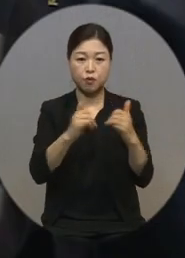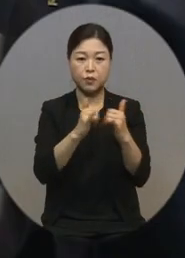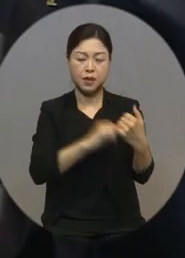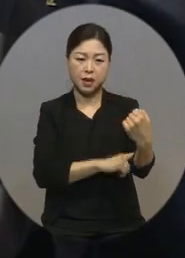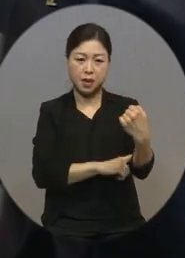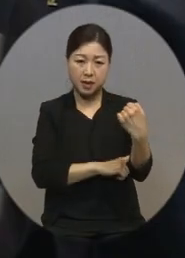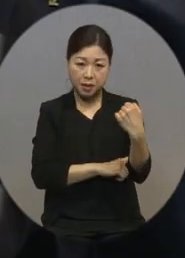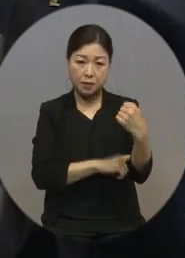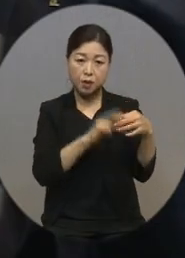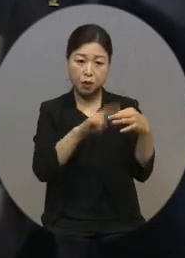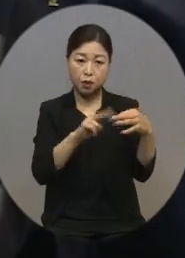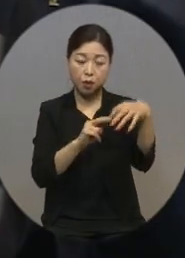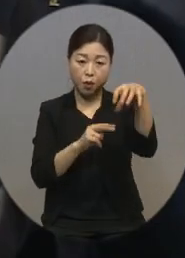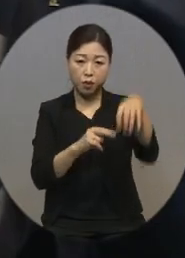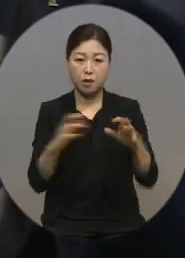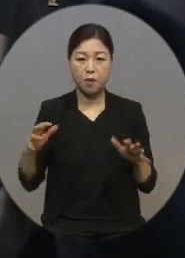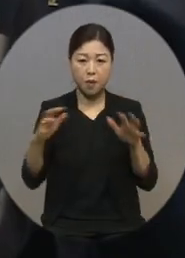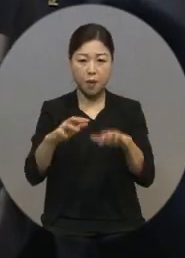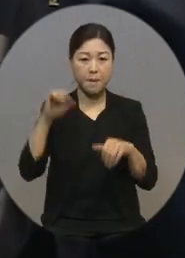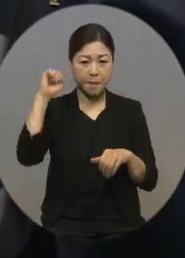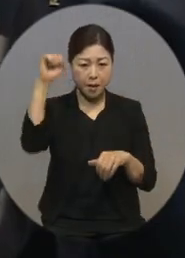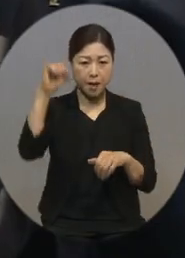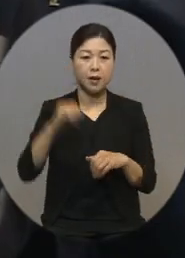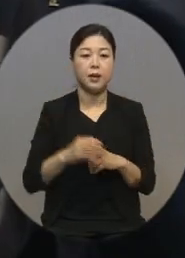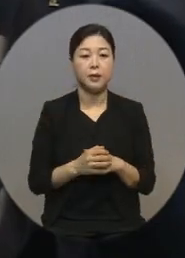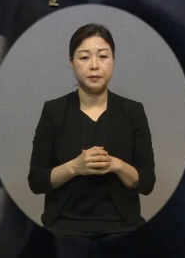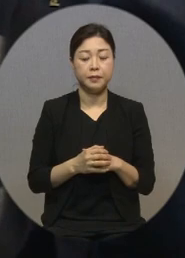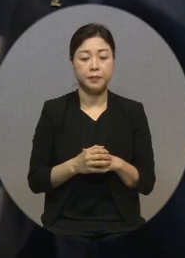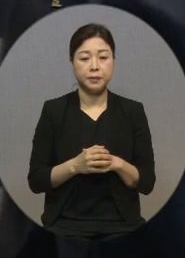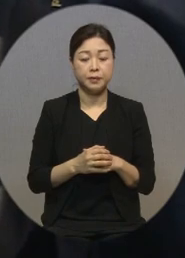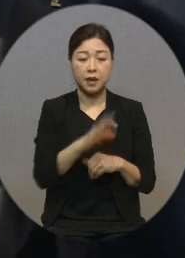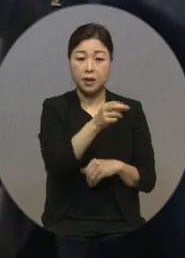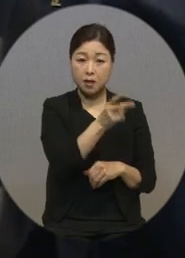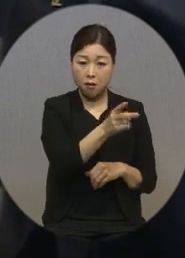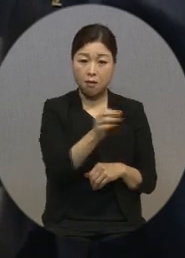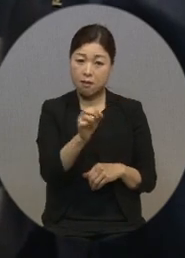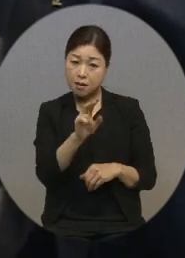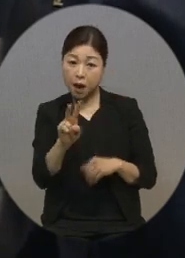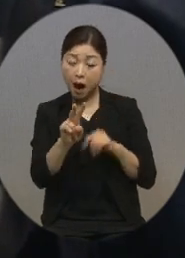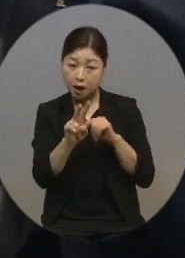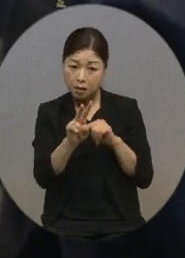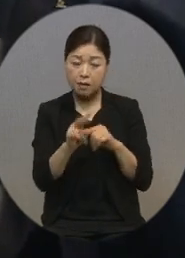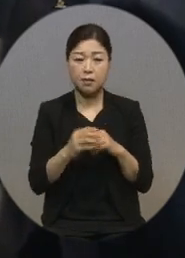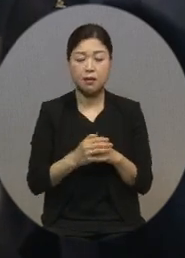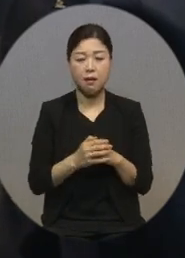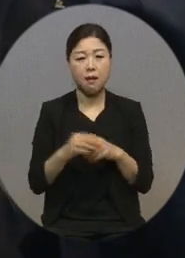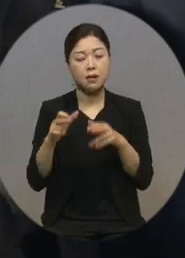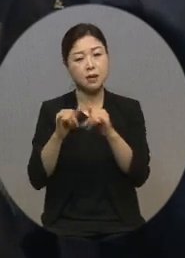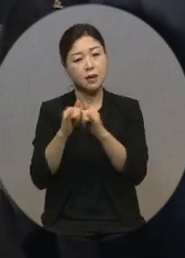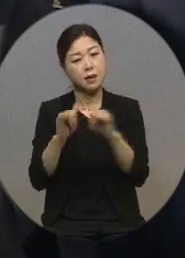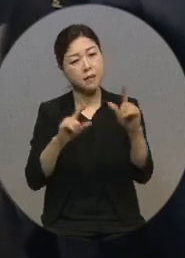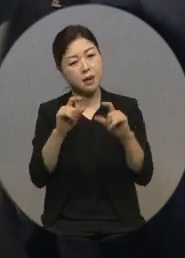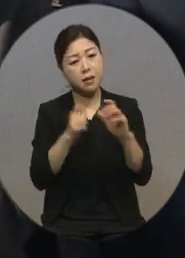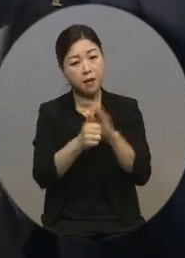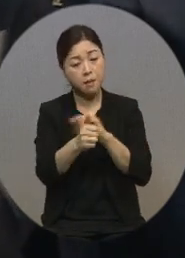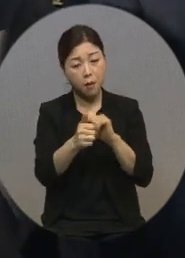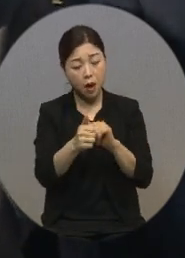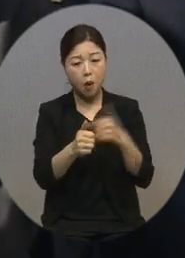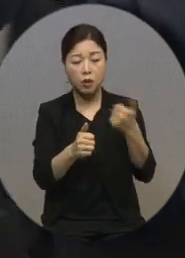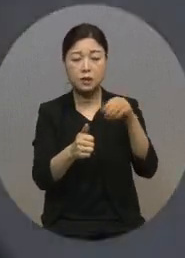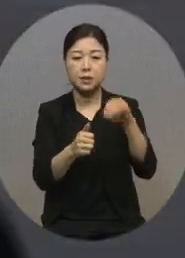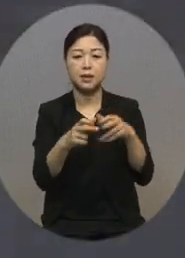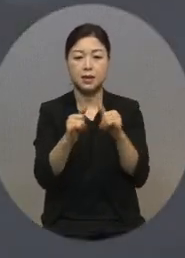집회를 열었습니다. 비대위는 여당과 야당의 장애인 비례대표 후보에 대해 50만 장애인은 물론